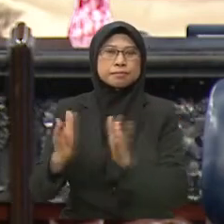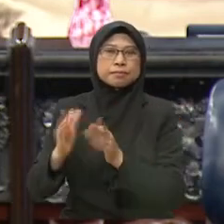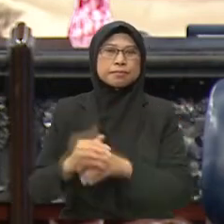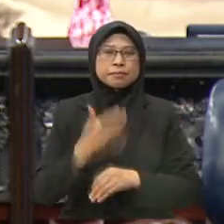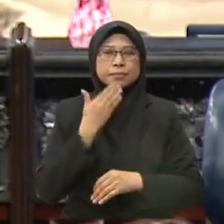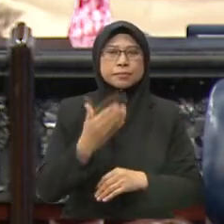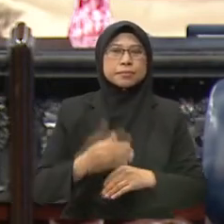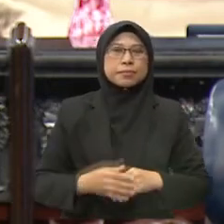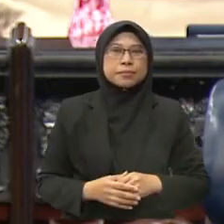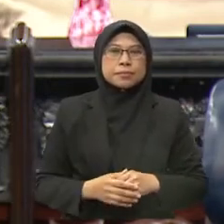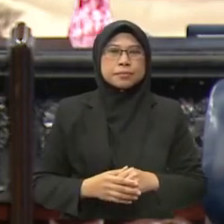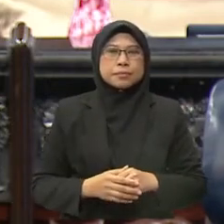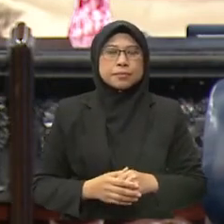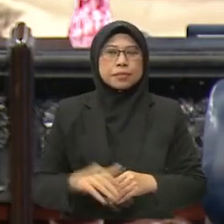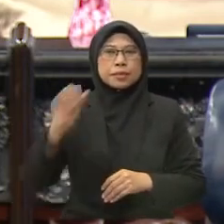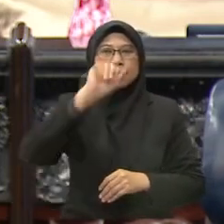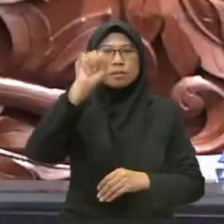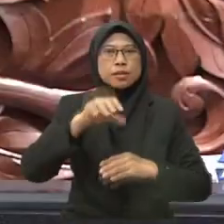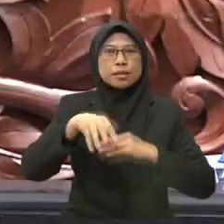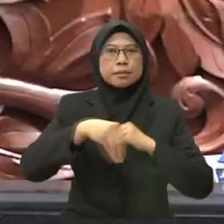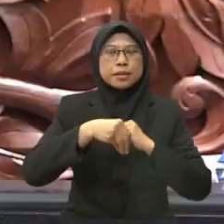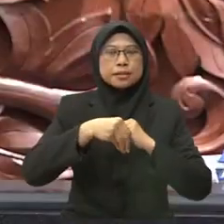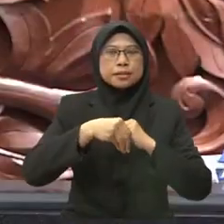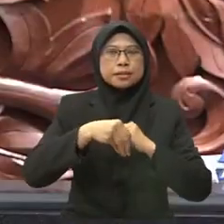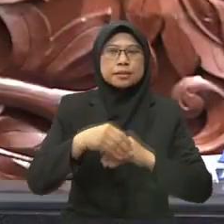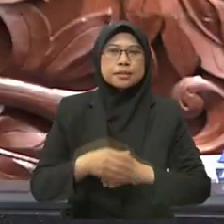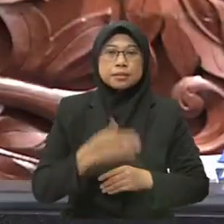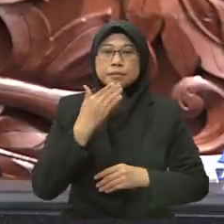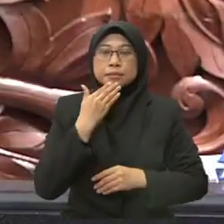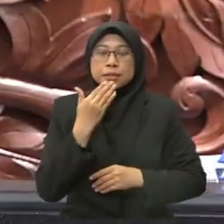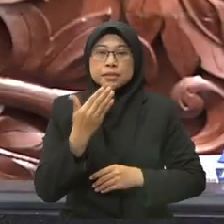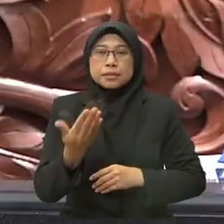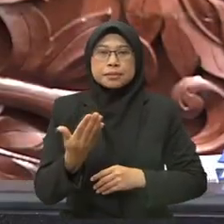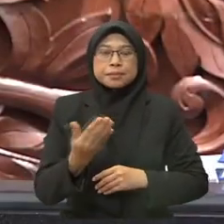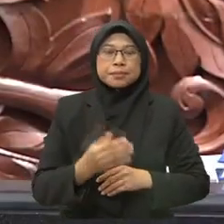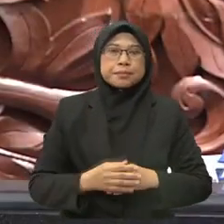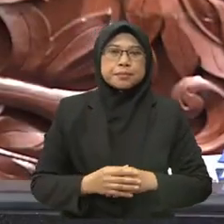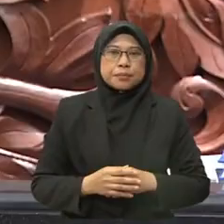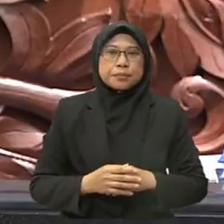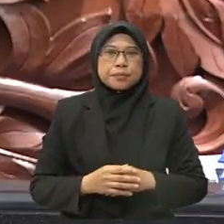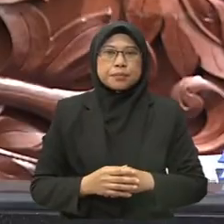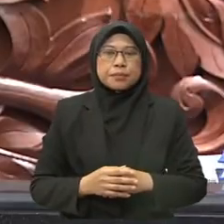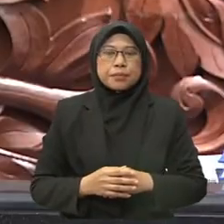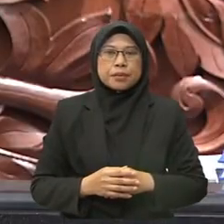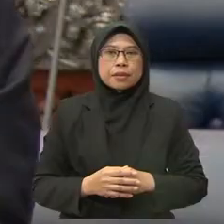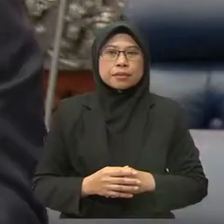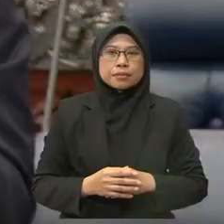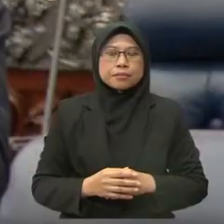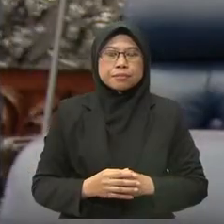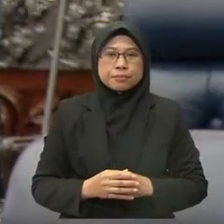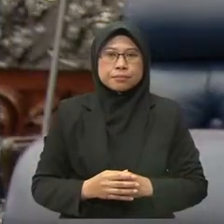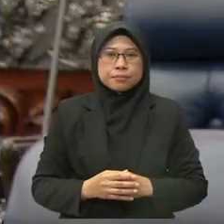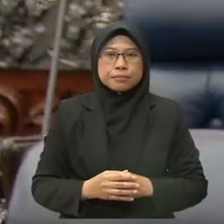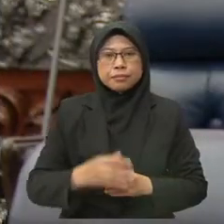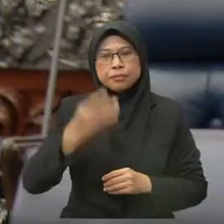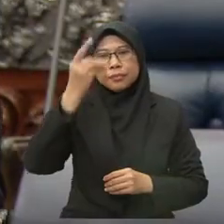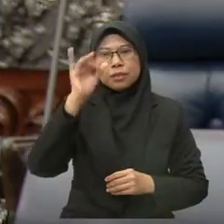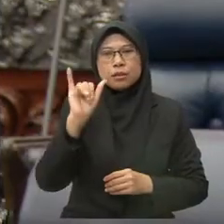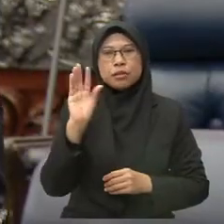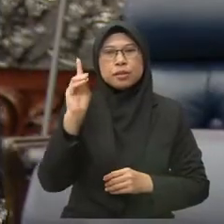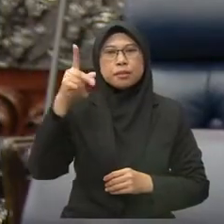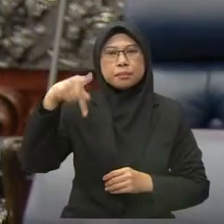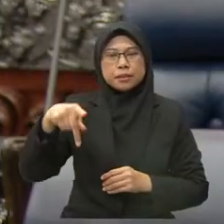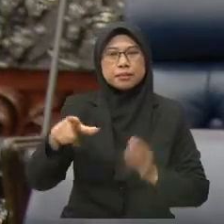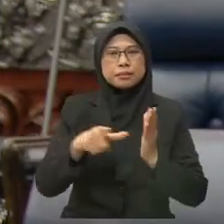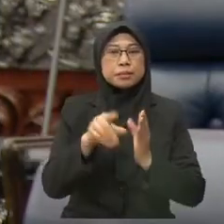Terima kasih soalan tambahan yang berhormat Terima kasih yang dipertua terima kasihan